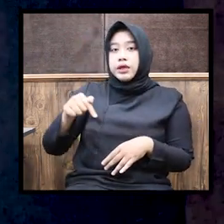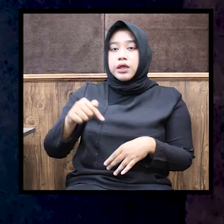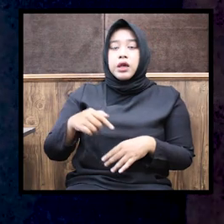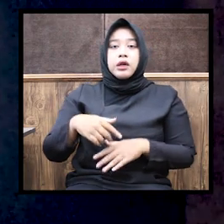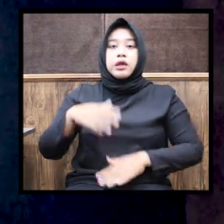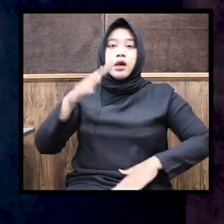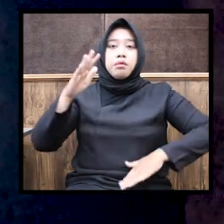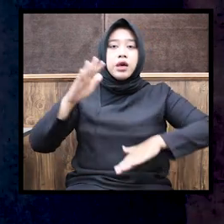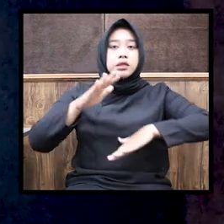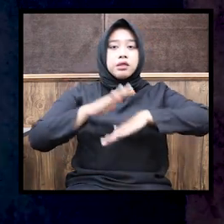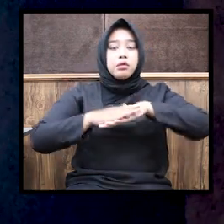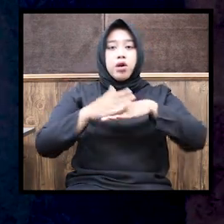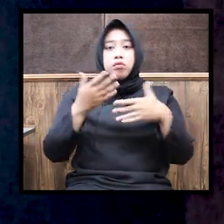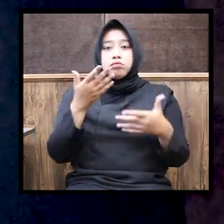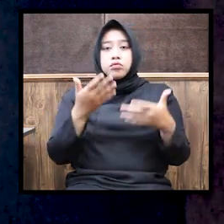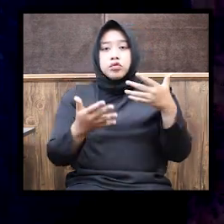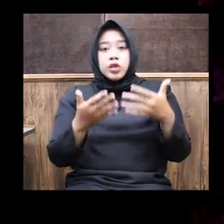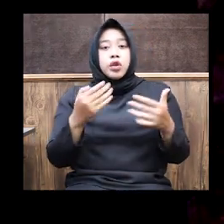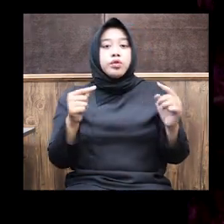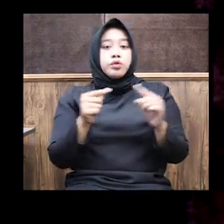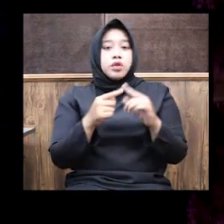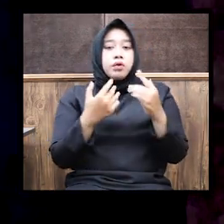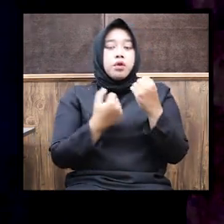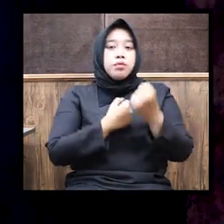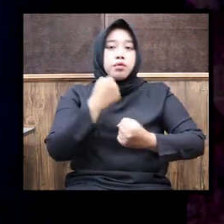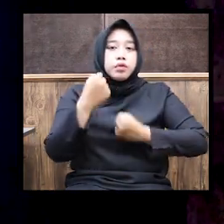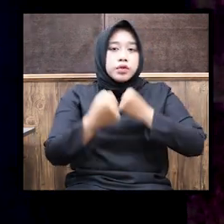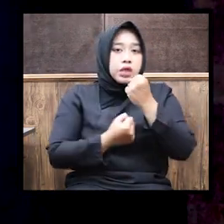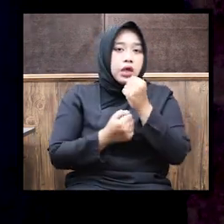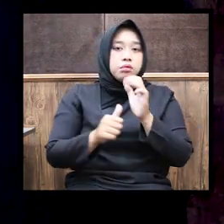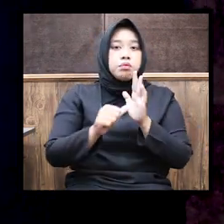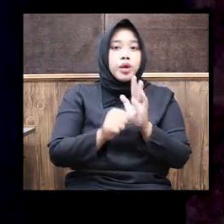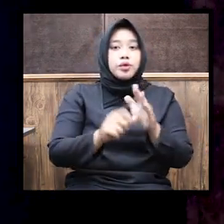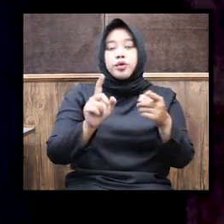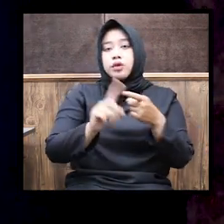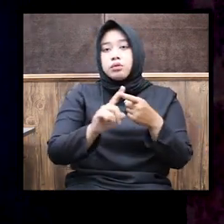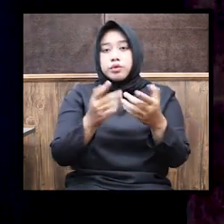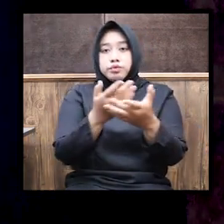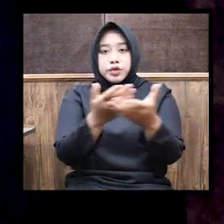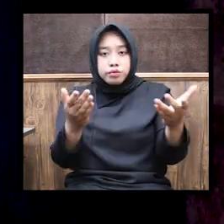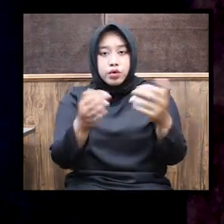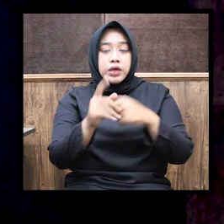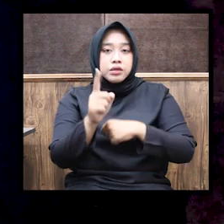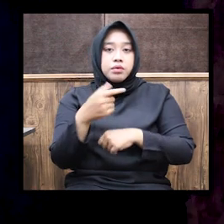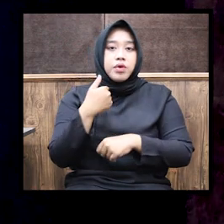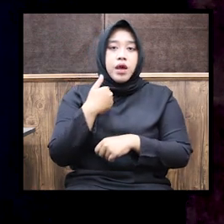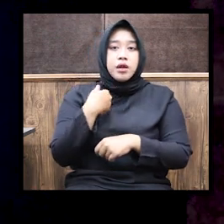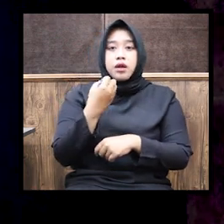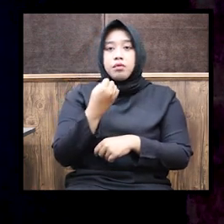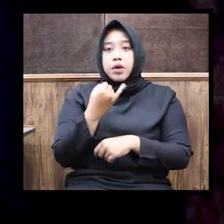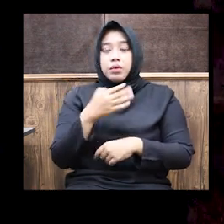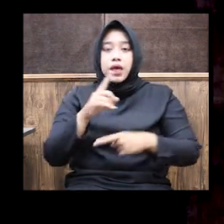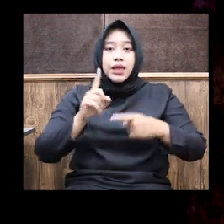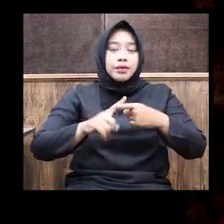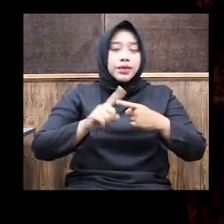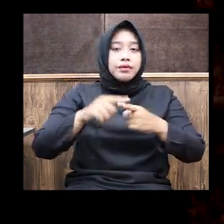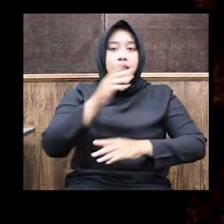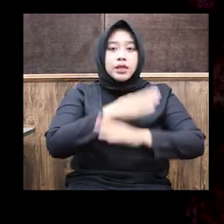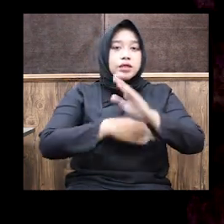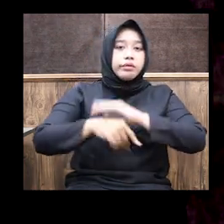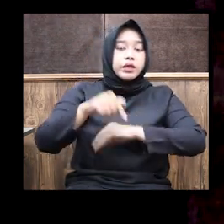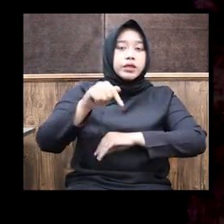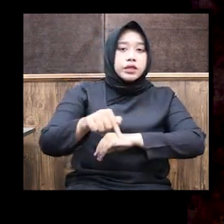semaksimal mungkin semaksimal mungkin untuk bisa berusaha melayani teman-teman karena ada beberapa teman-teman Pang disabilitas